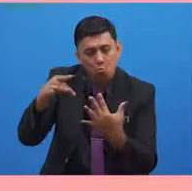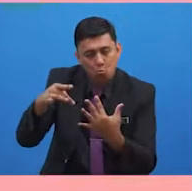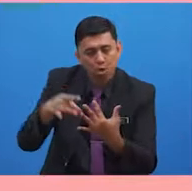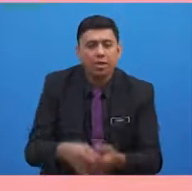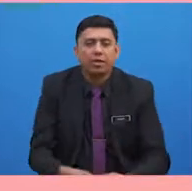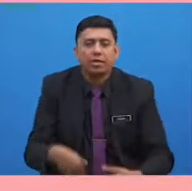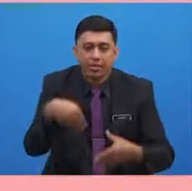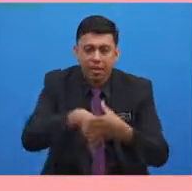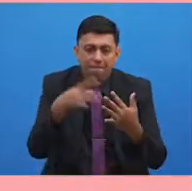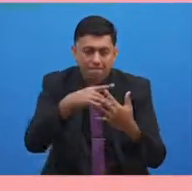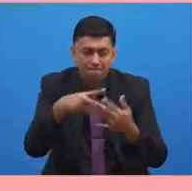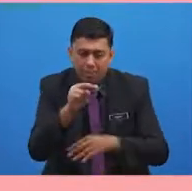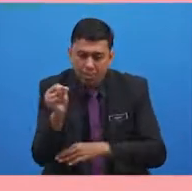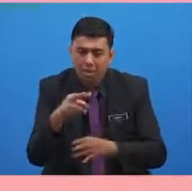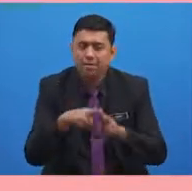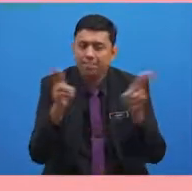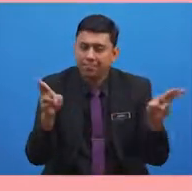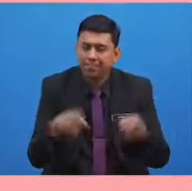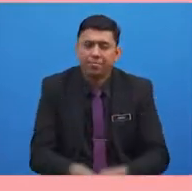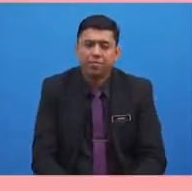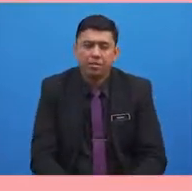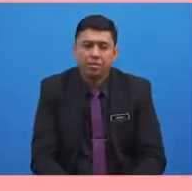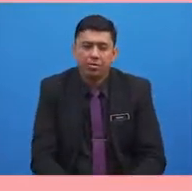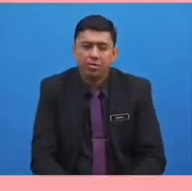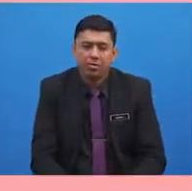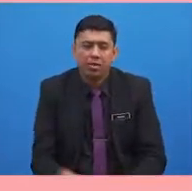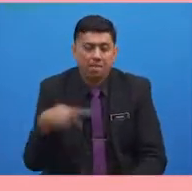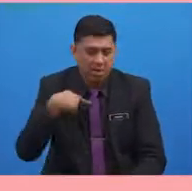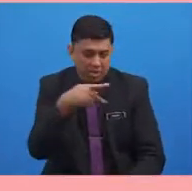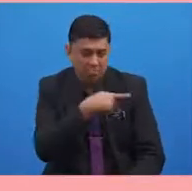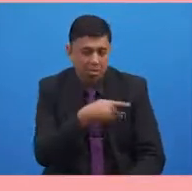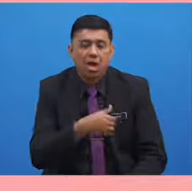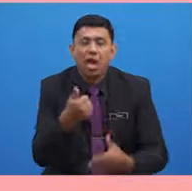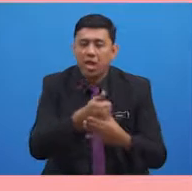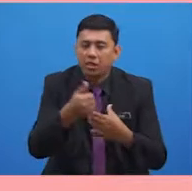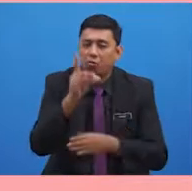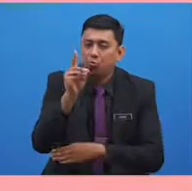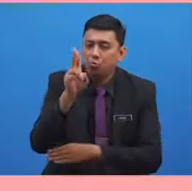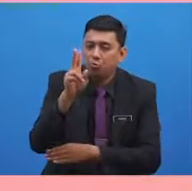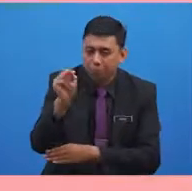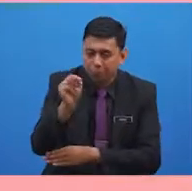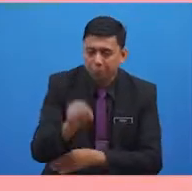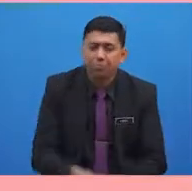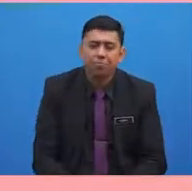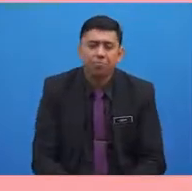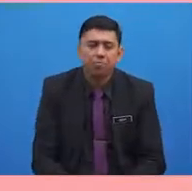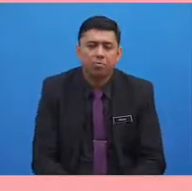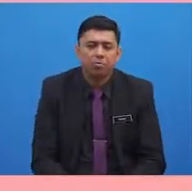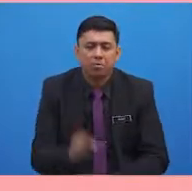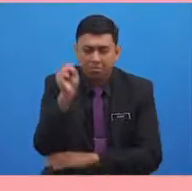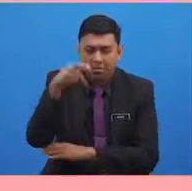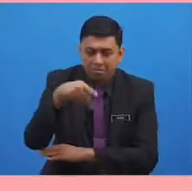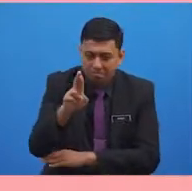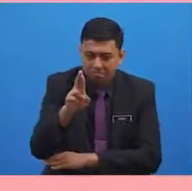dalam pilihan raya bagi Parlimen atau Dewan Undangan Negeri. Justeru,